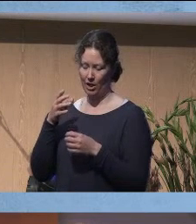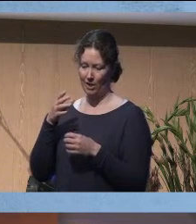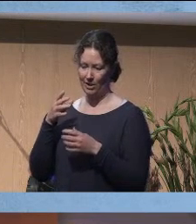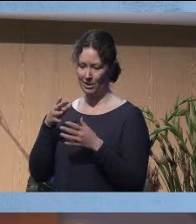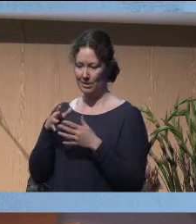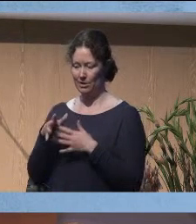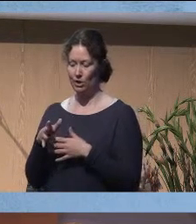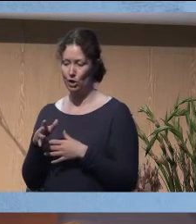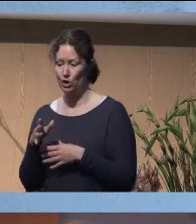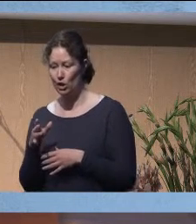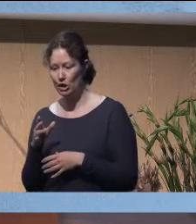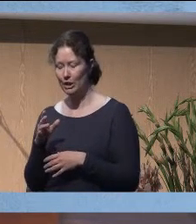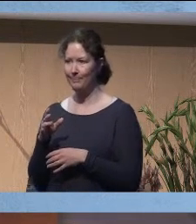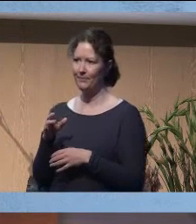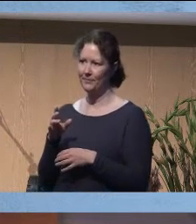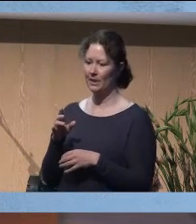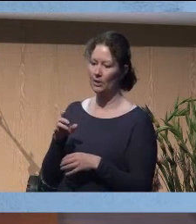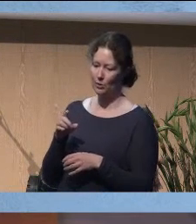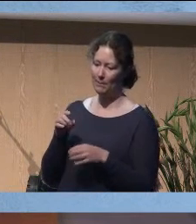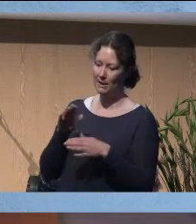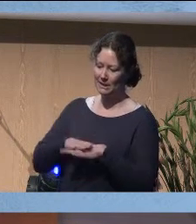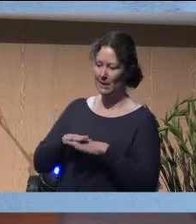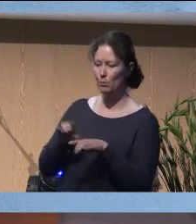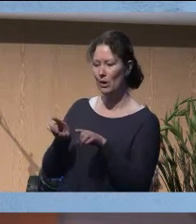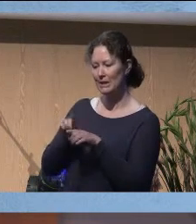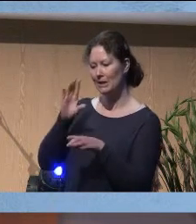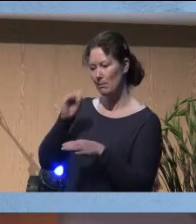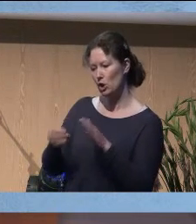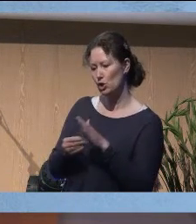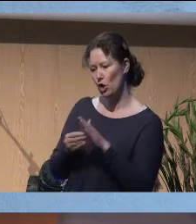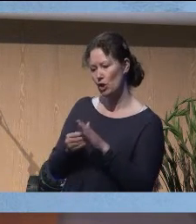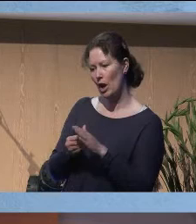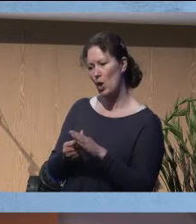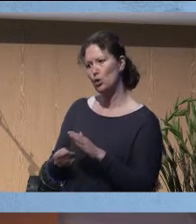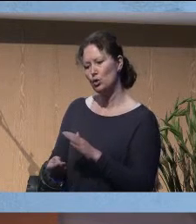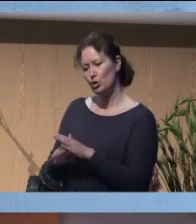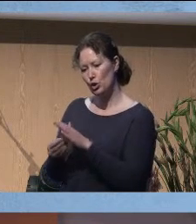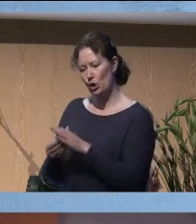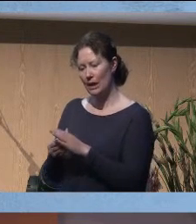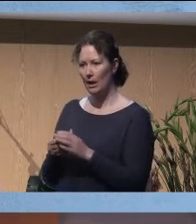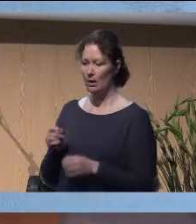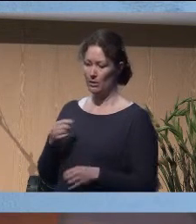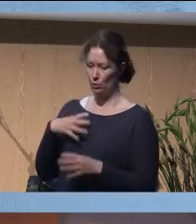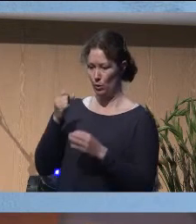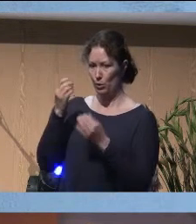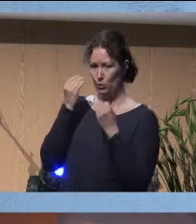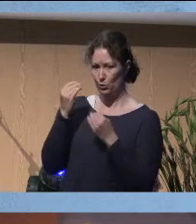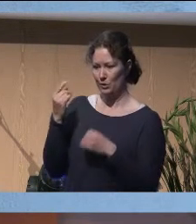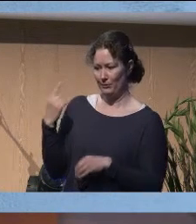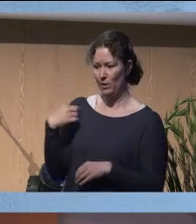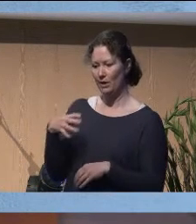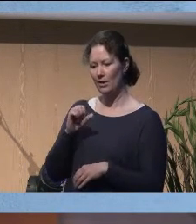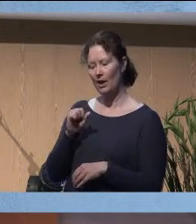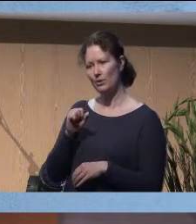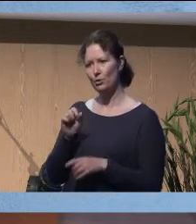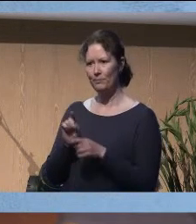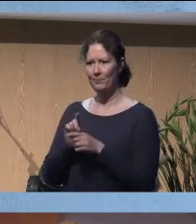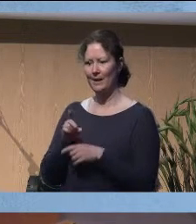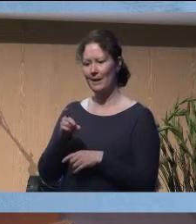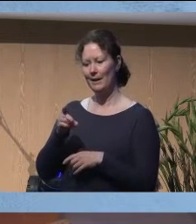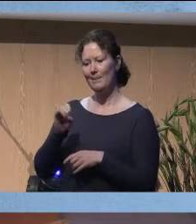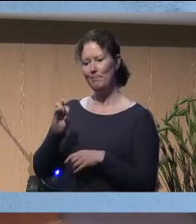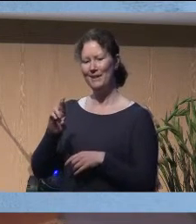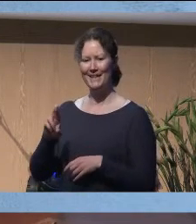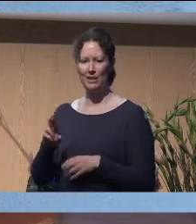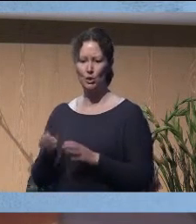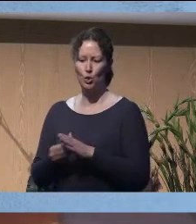Og det basert på likemannsstøtte, peer support. Jeg fikk ta et kurs I fjor, jeg blitt en peer support specialist. Jeg